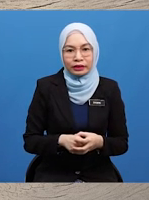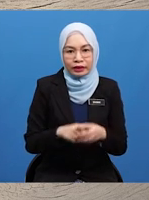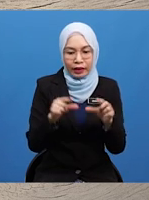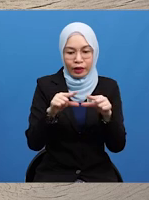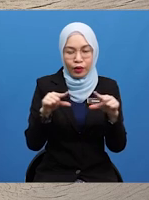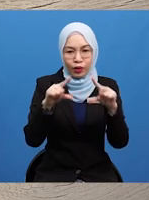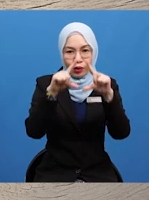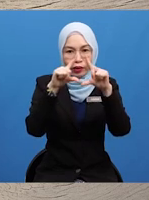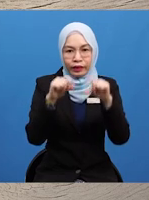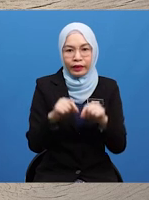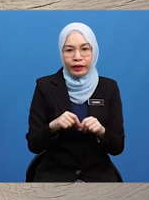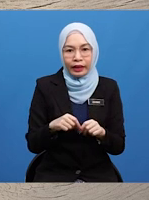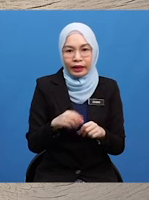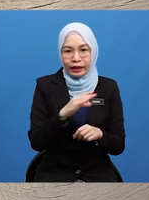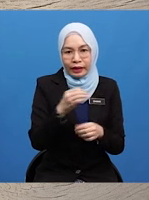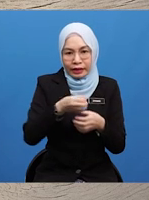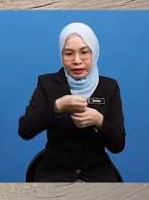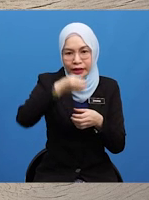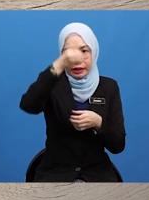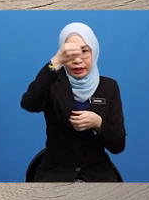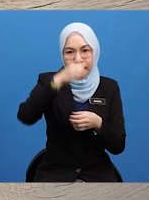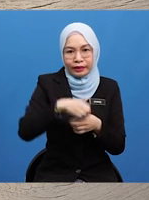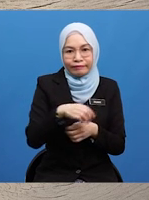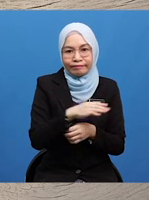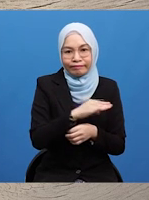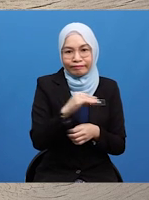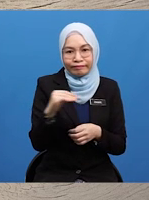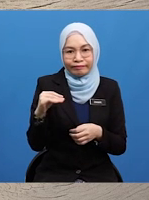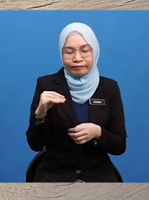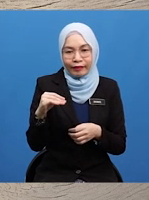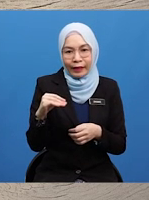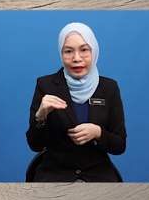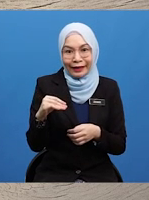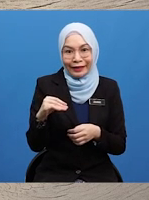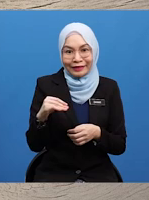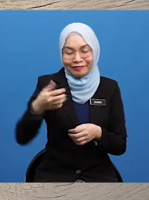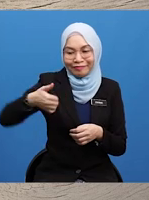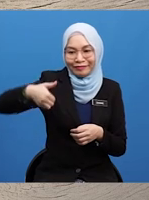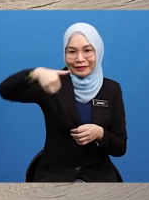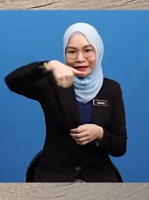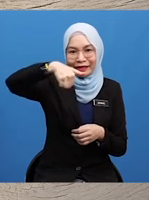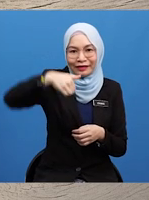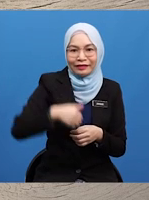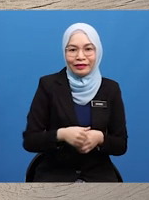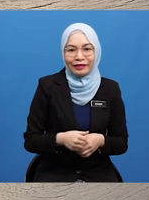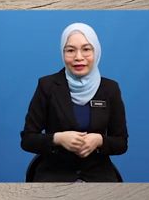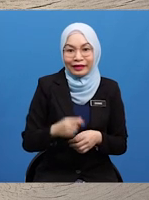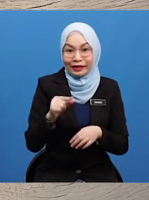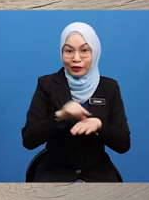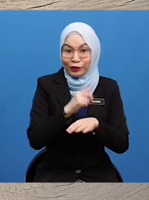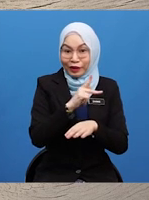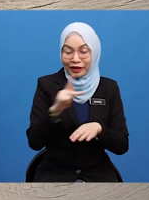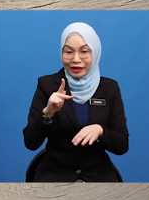bekas bersenggat. Seperti yang murid-murid lihat di sebelah gambar cikgu ini, merupakan alat